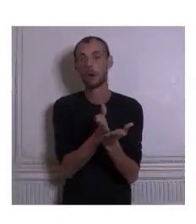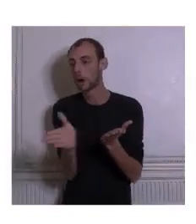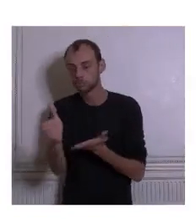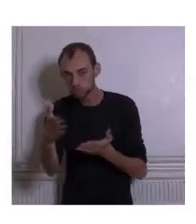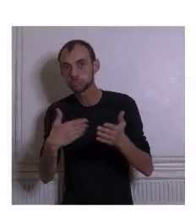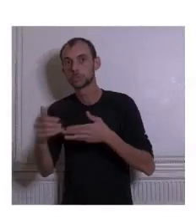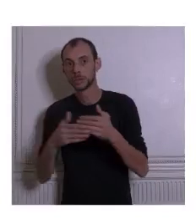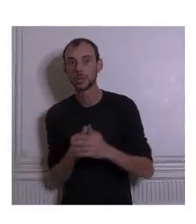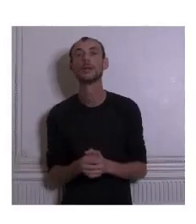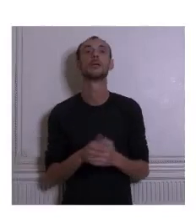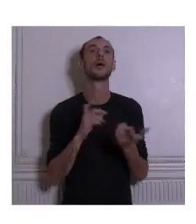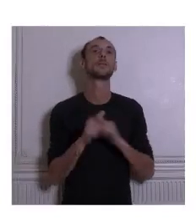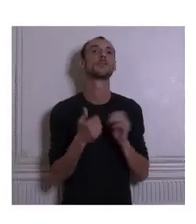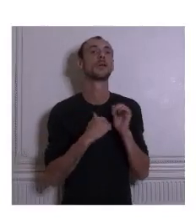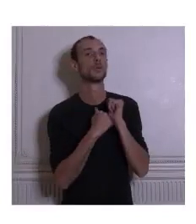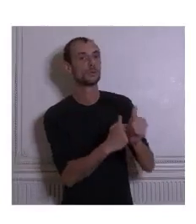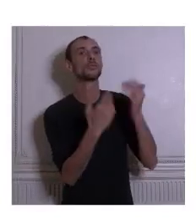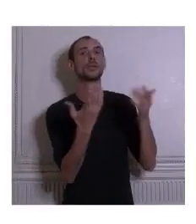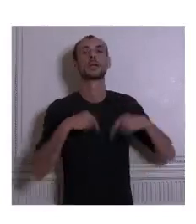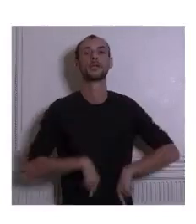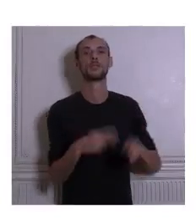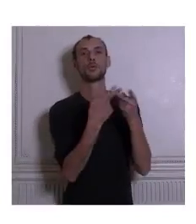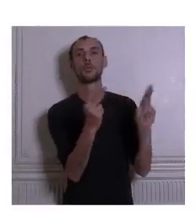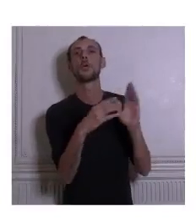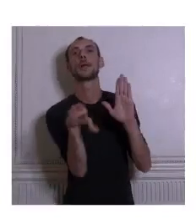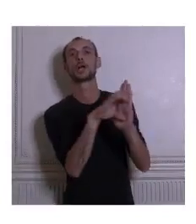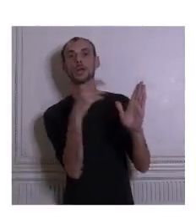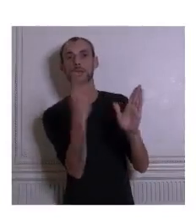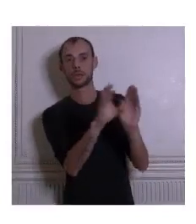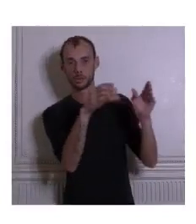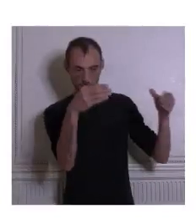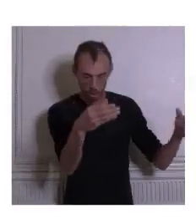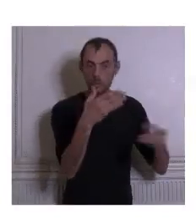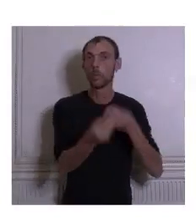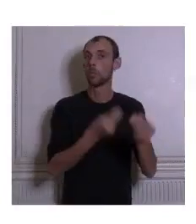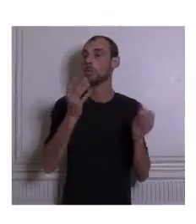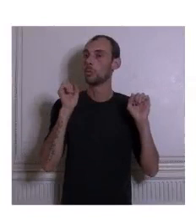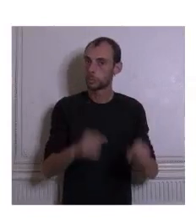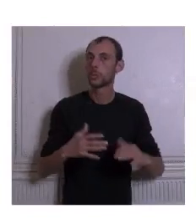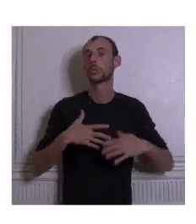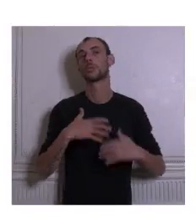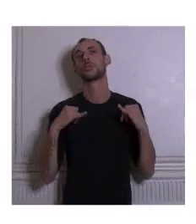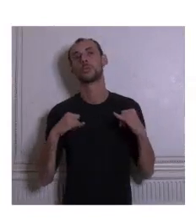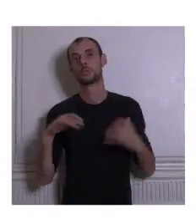pièces. Merci mon cher collègue. Des remarques ? À l'unanimité, je vous remercie.